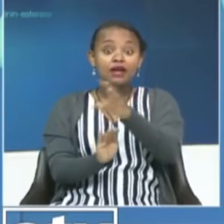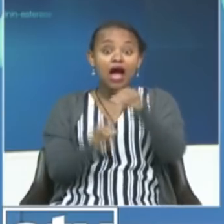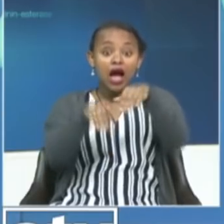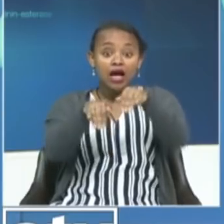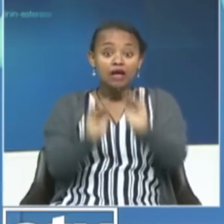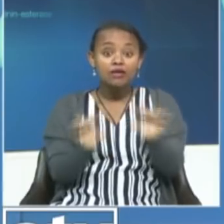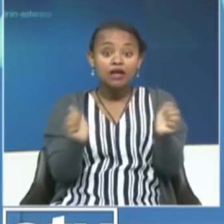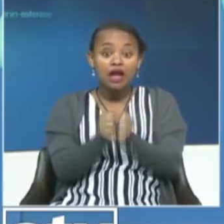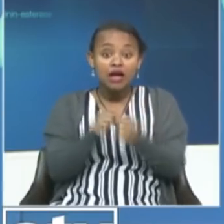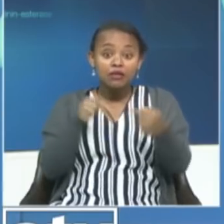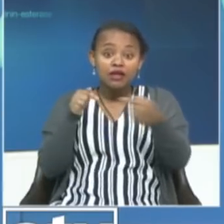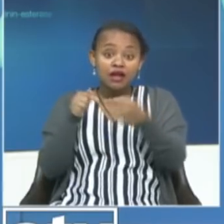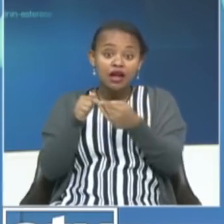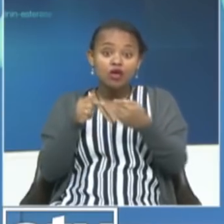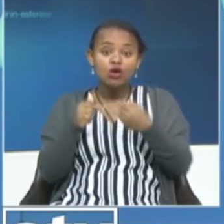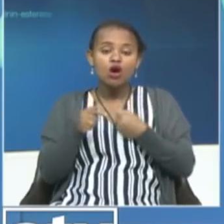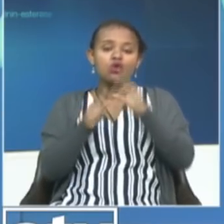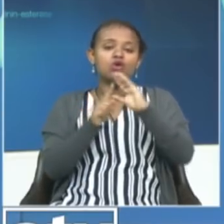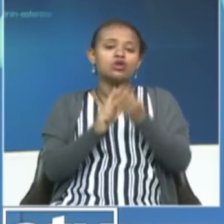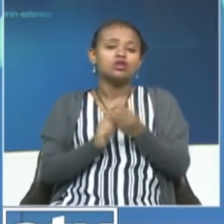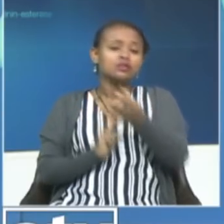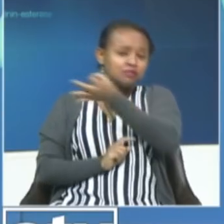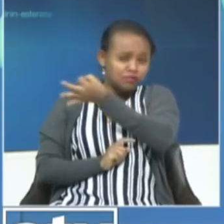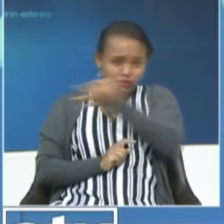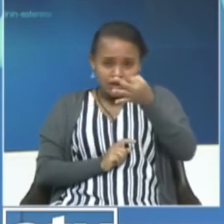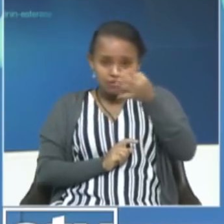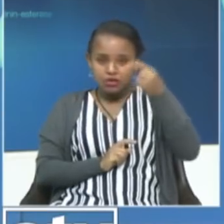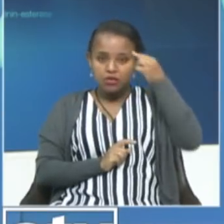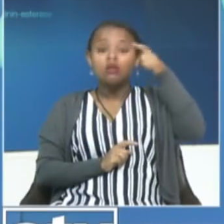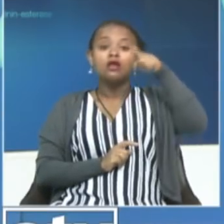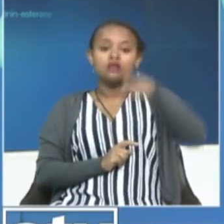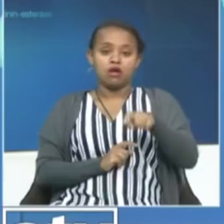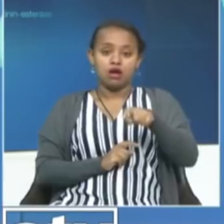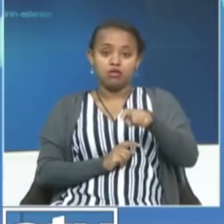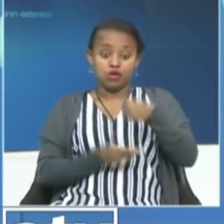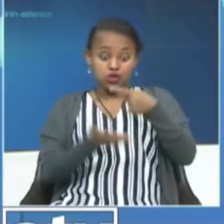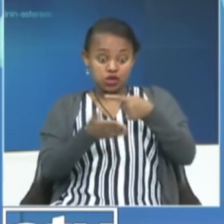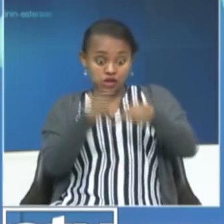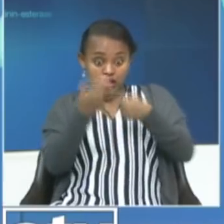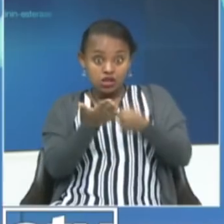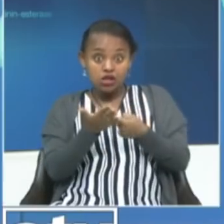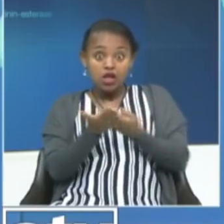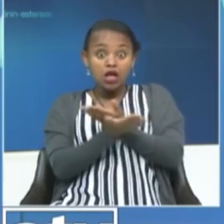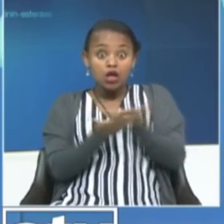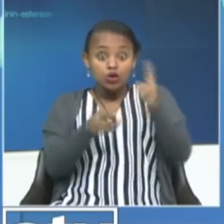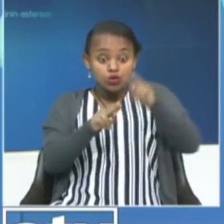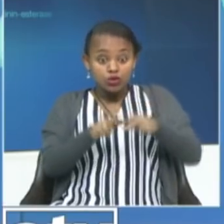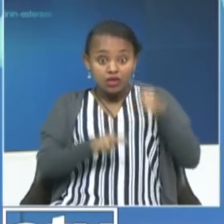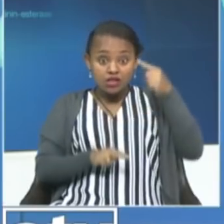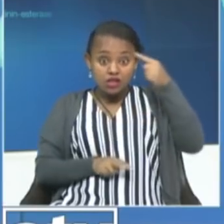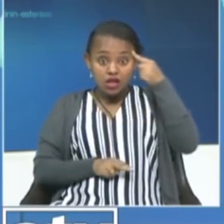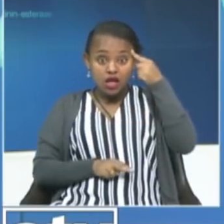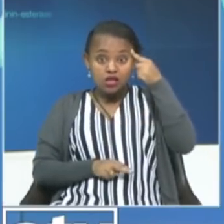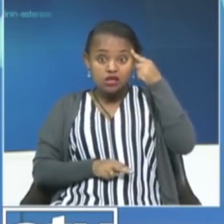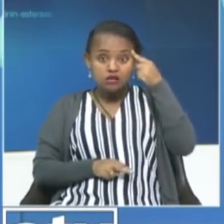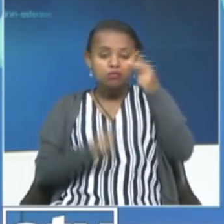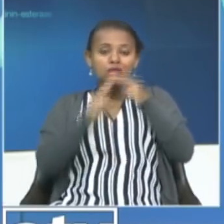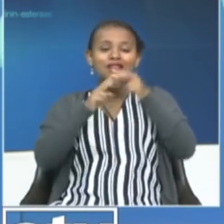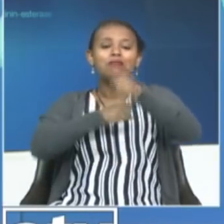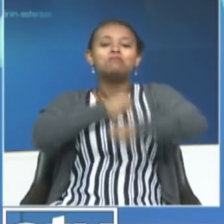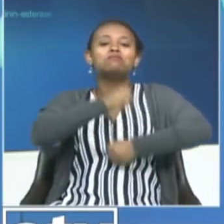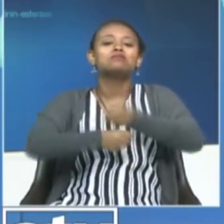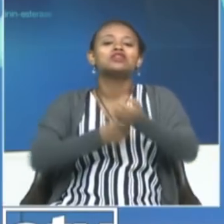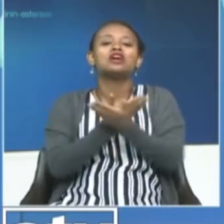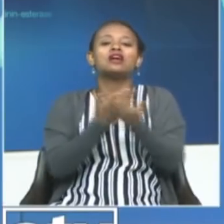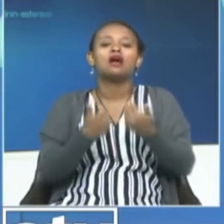በተገናኙ ያሉ ሁኔታዎች በደንብ መታሰብ አለባቸው። እንግዲህ ስለዚህ ነገር ቁጭ ብለን ስናስብ ሁሉ በጣም የሚጨንቅ አይነት ነገር